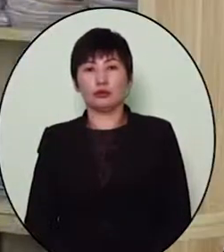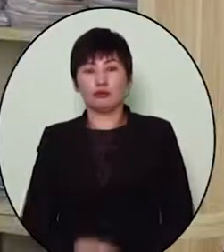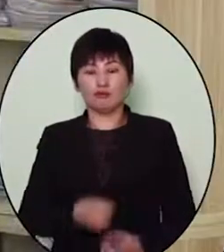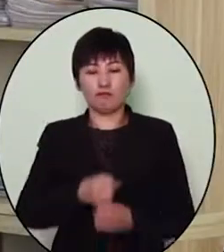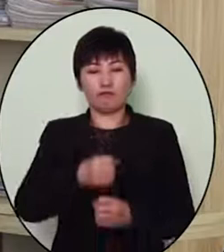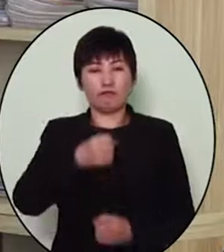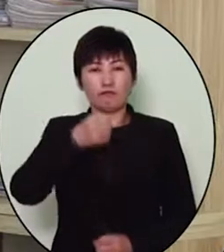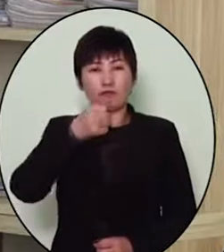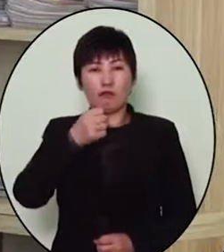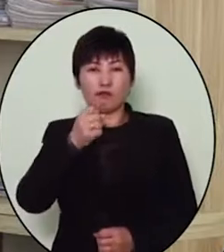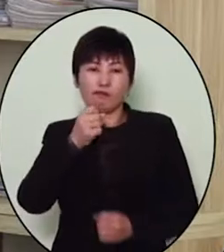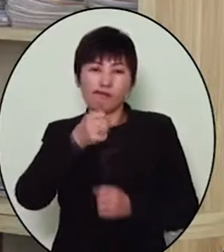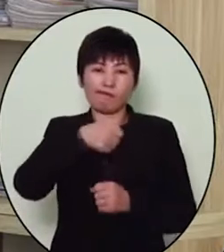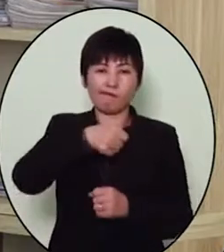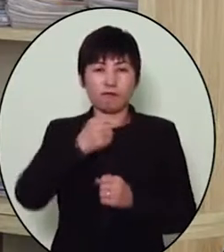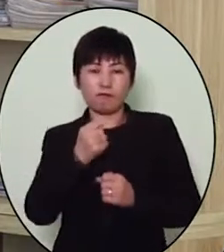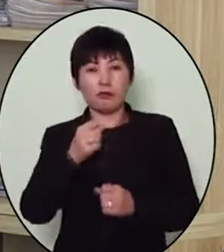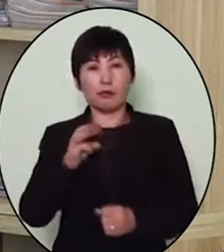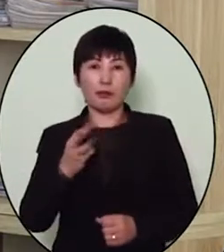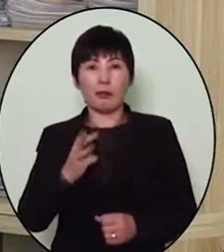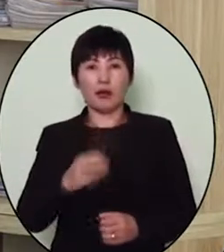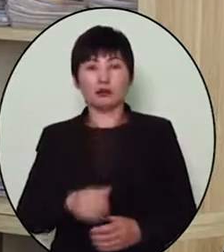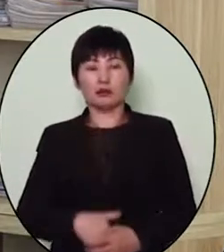Мөн нуруу мөрөө болно.